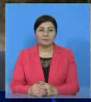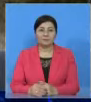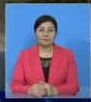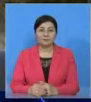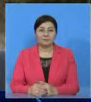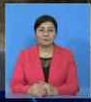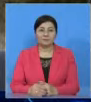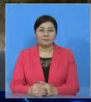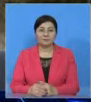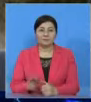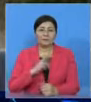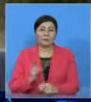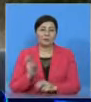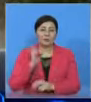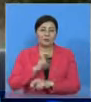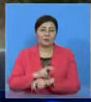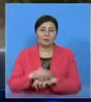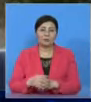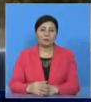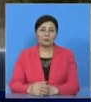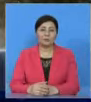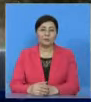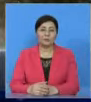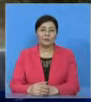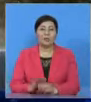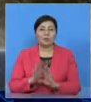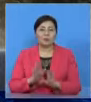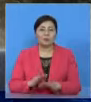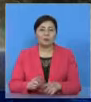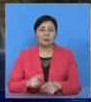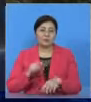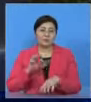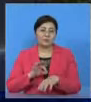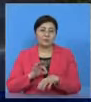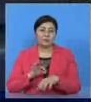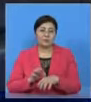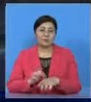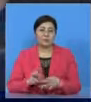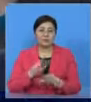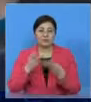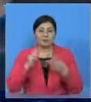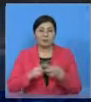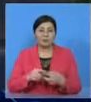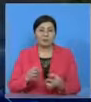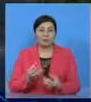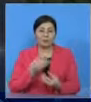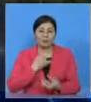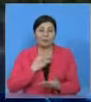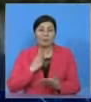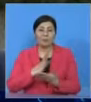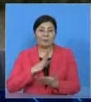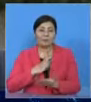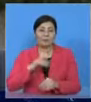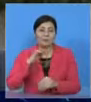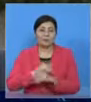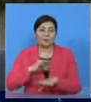Я поступил, ведь не только с этой болезнью. У меня осложнение, как